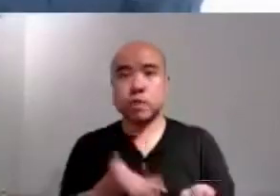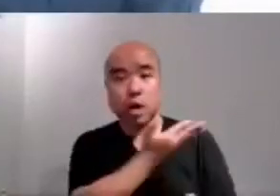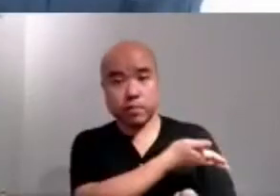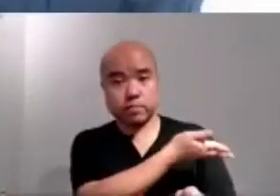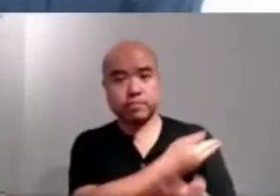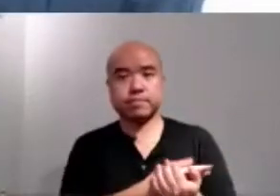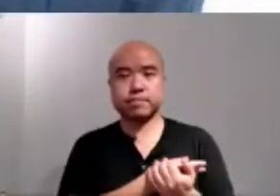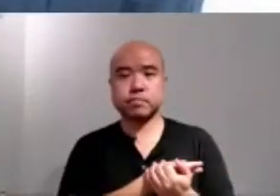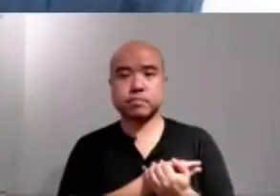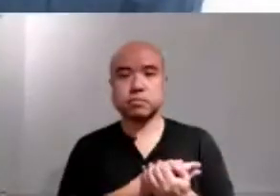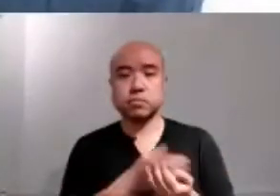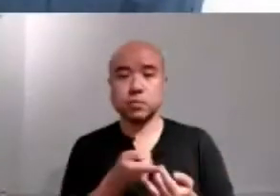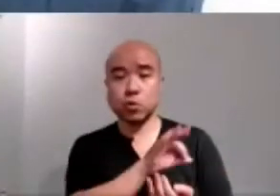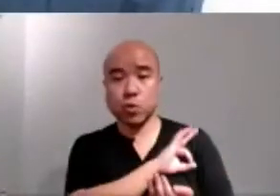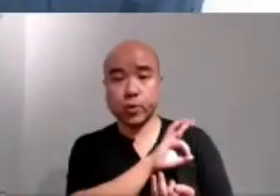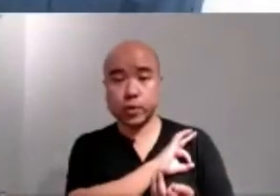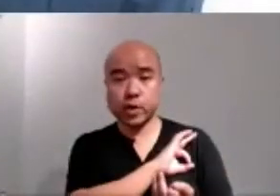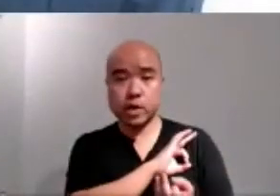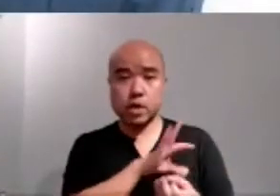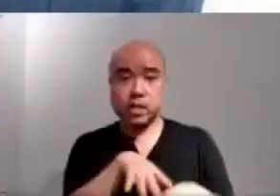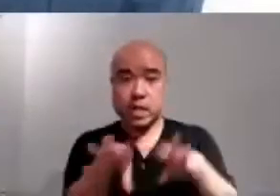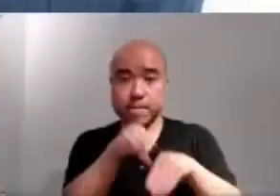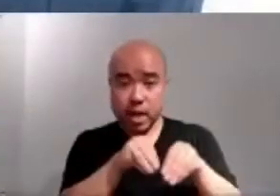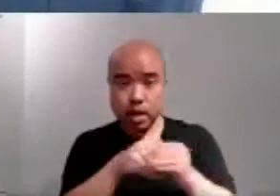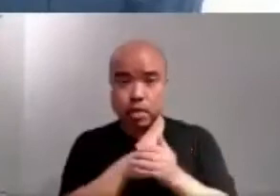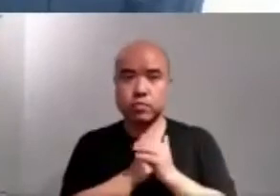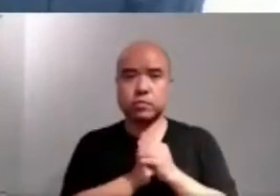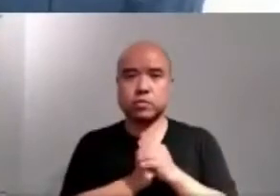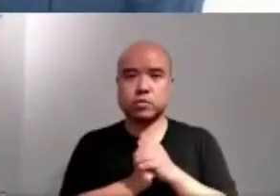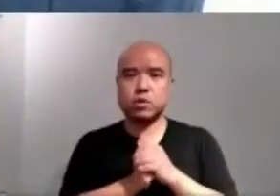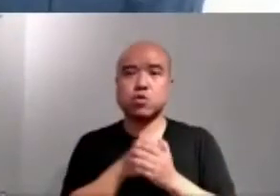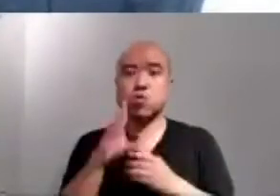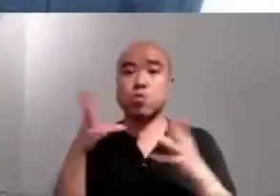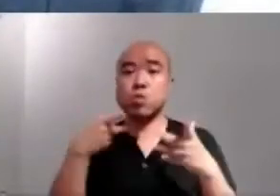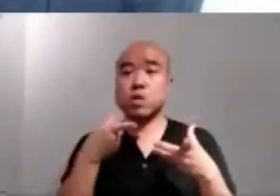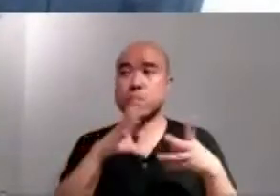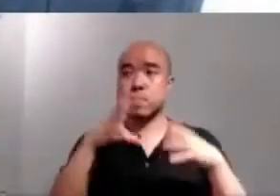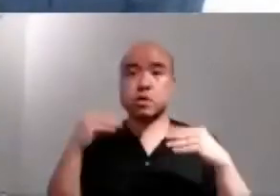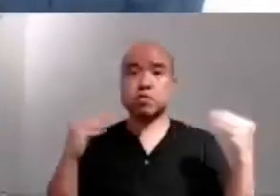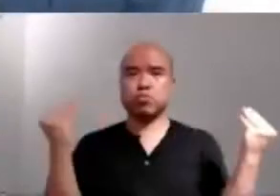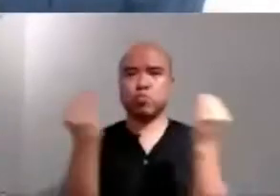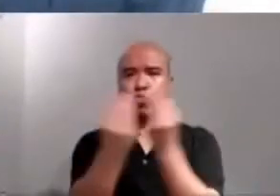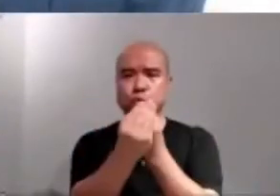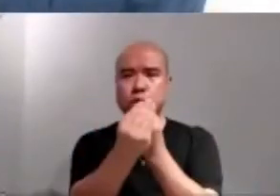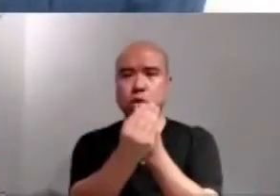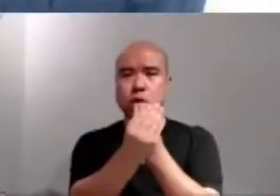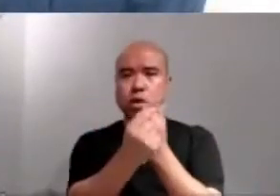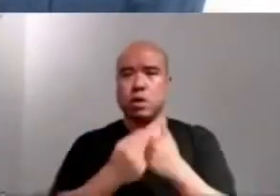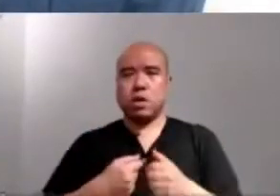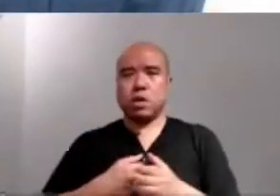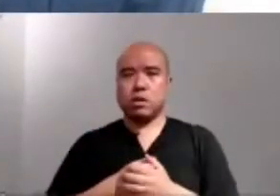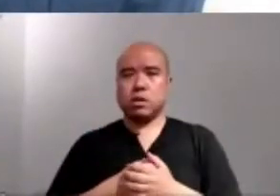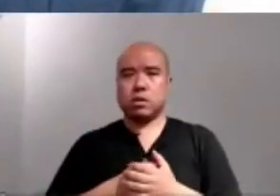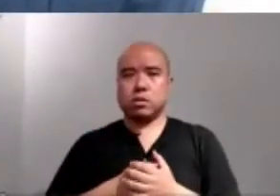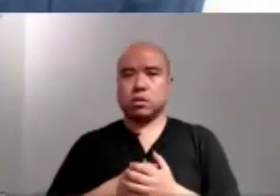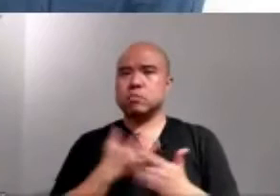嘢嘅創辦人啦，成功喺將歷史上以物換物呢件事咧變翻做當下。即是一个讲求